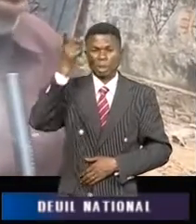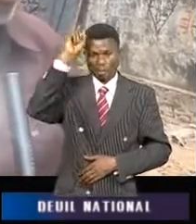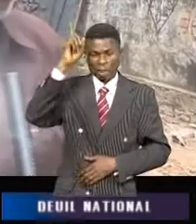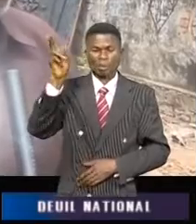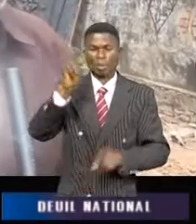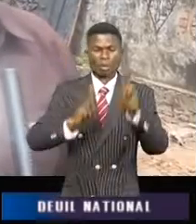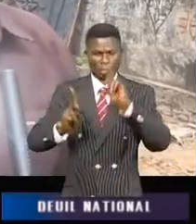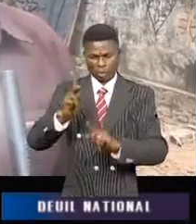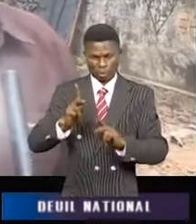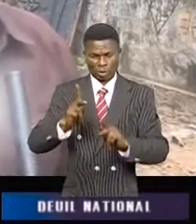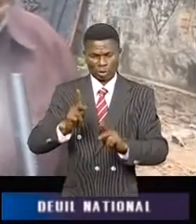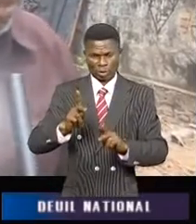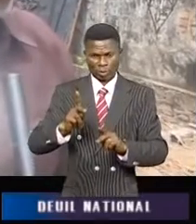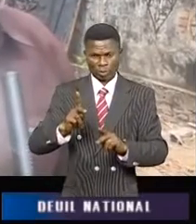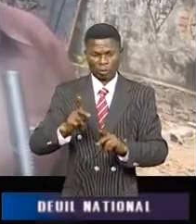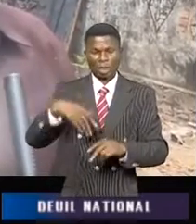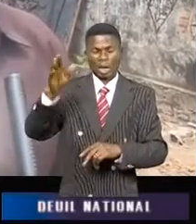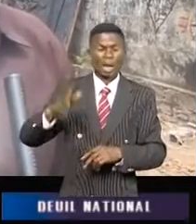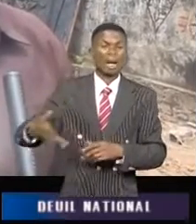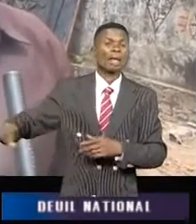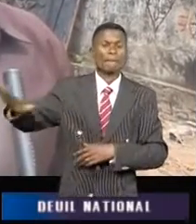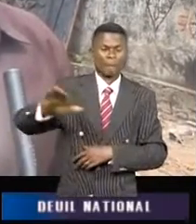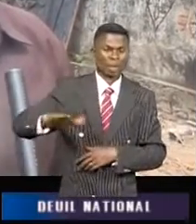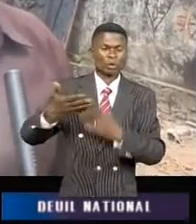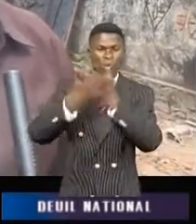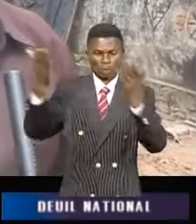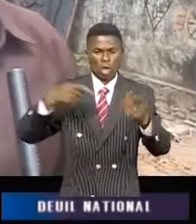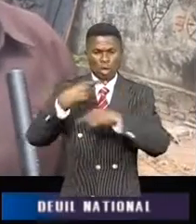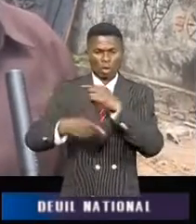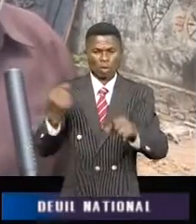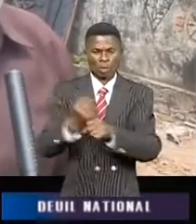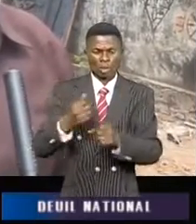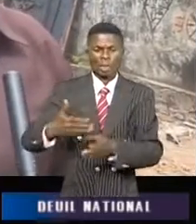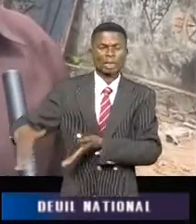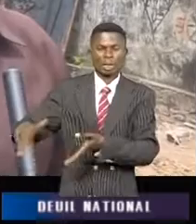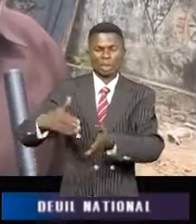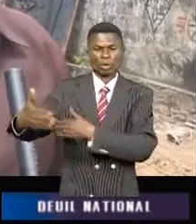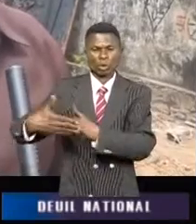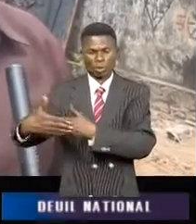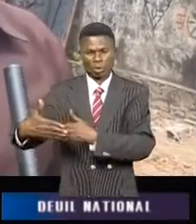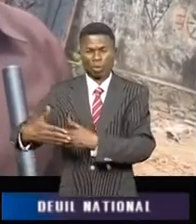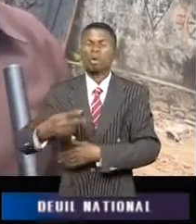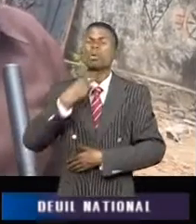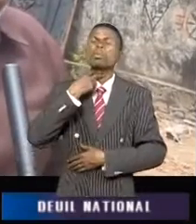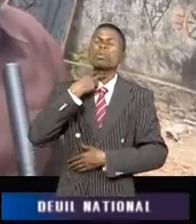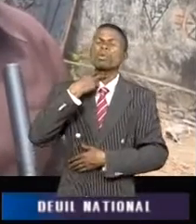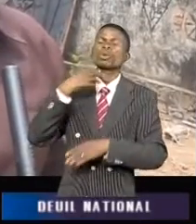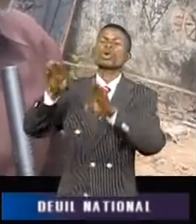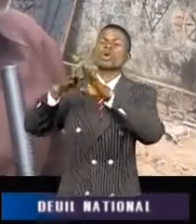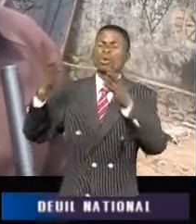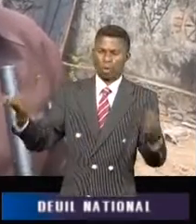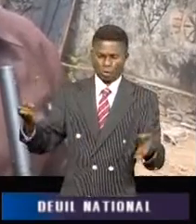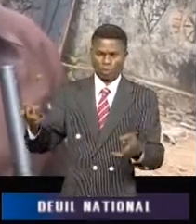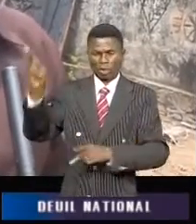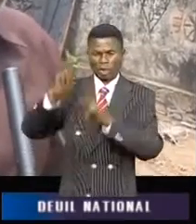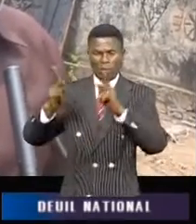d'abord, allez à la cité, commencez avec les routes périphériques, les enclaver là où il y a une saturation de